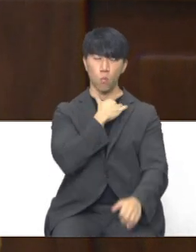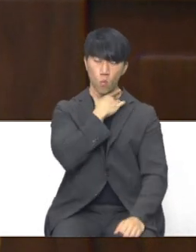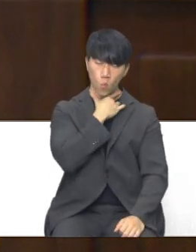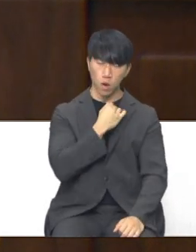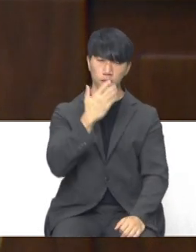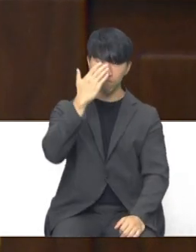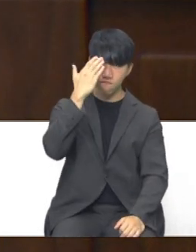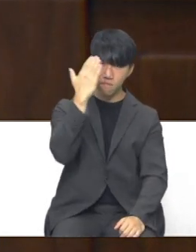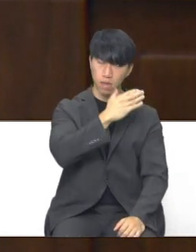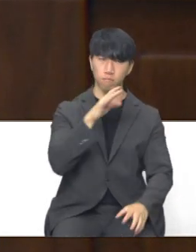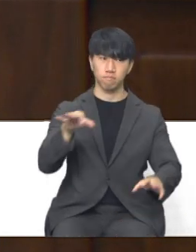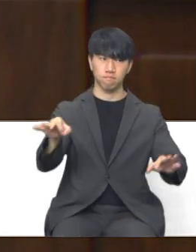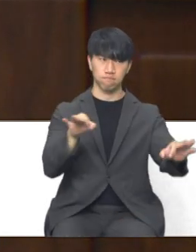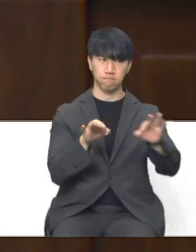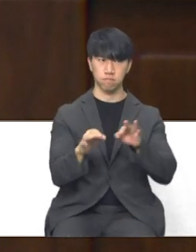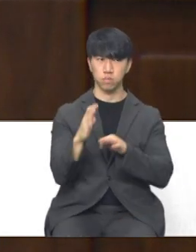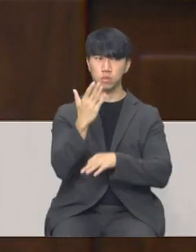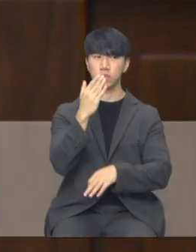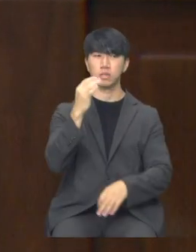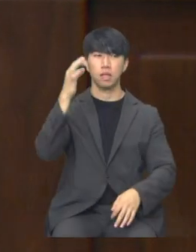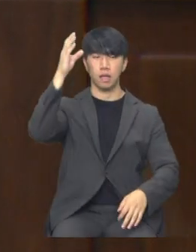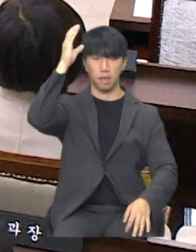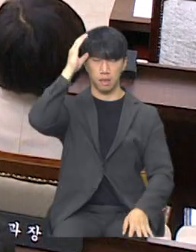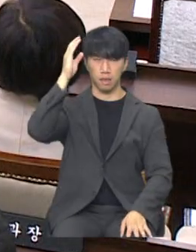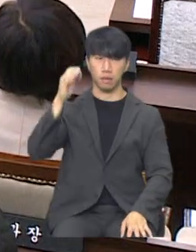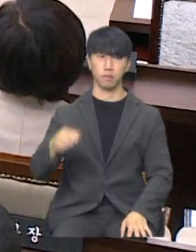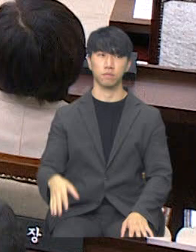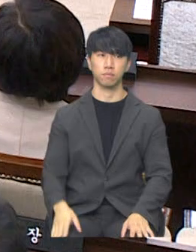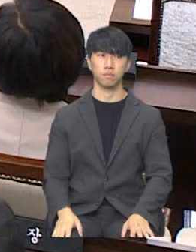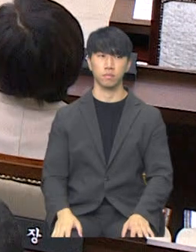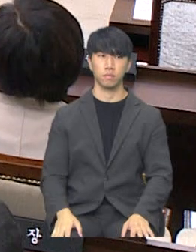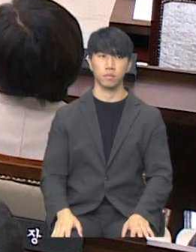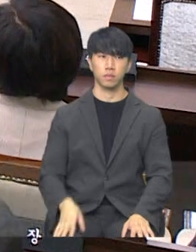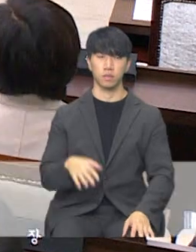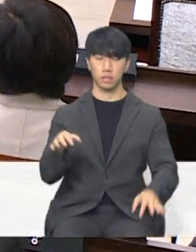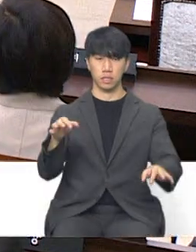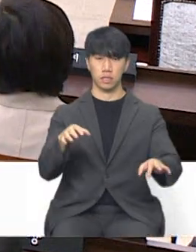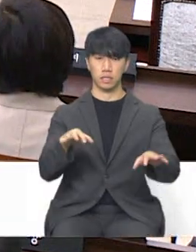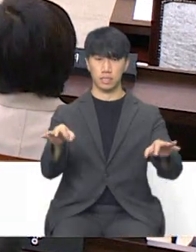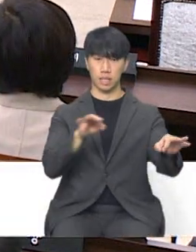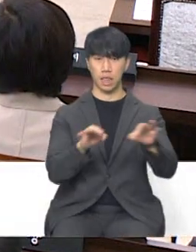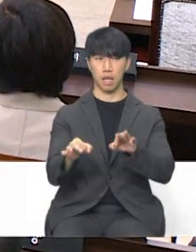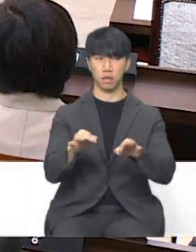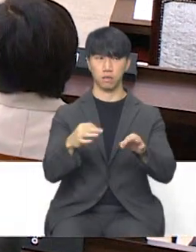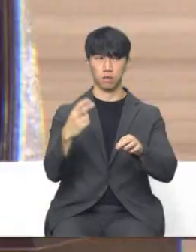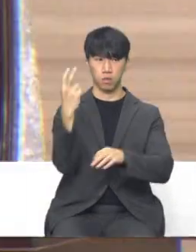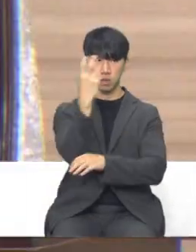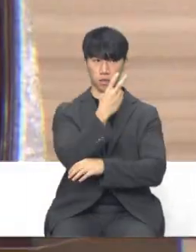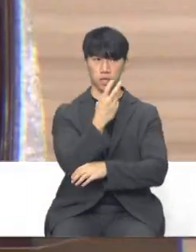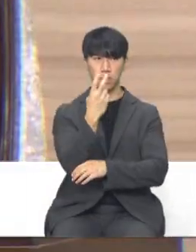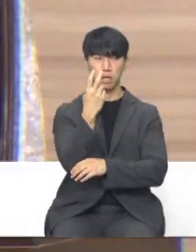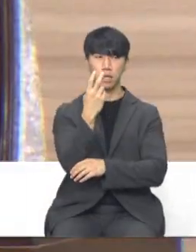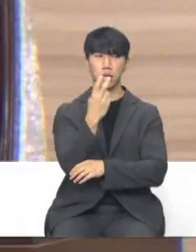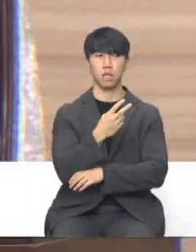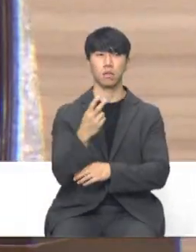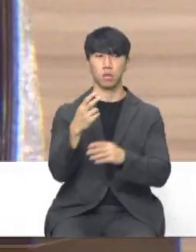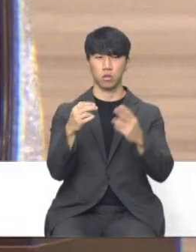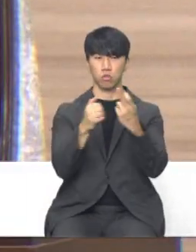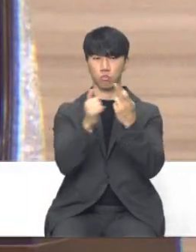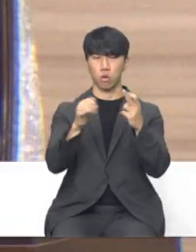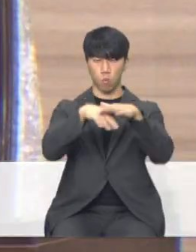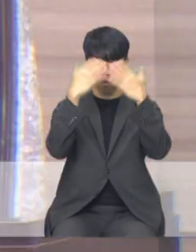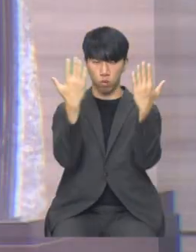검증된 인사가 임명되는 계기가 되길 희망합니다. 인사청문회 조례안은 출석 의원 12명 전원 찬성으로